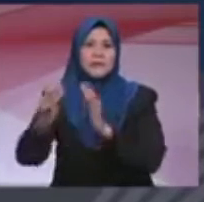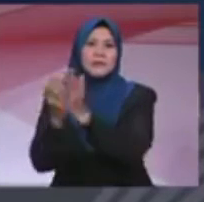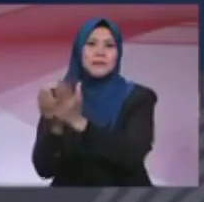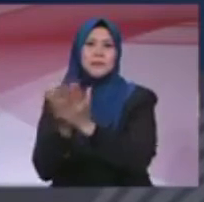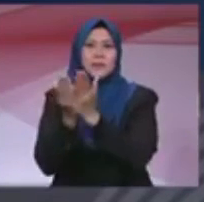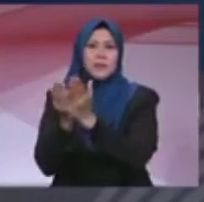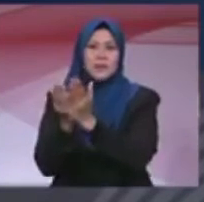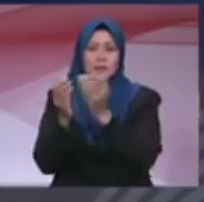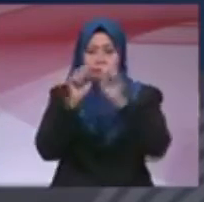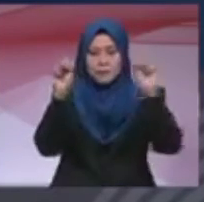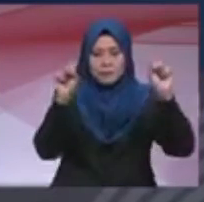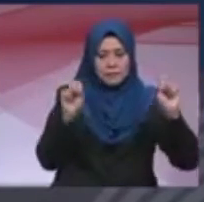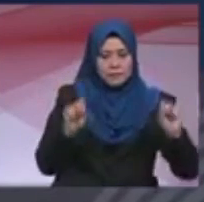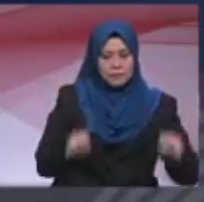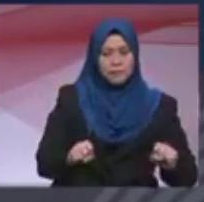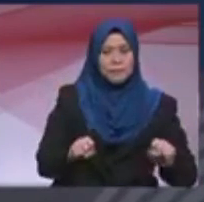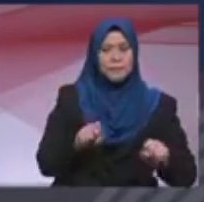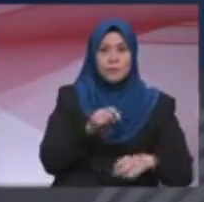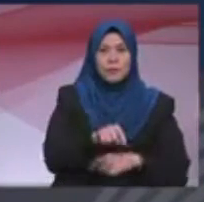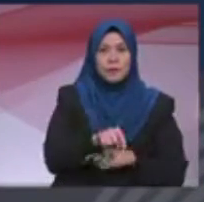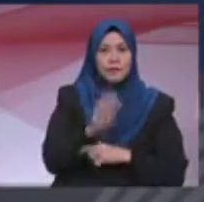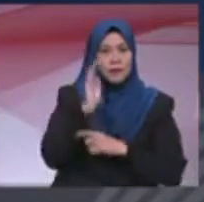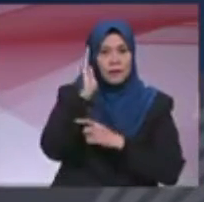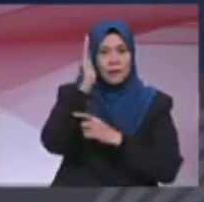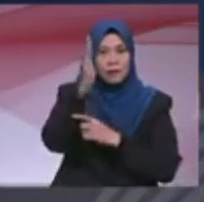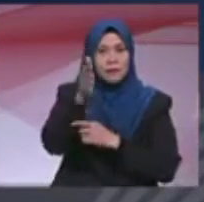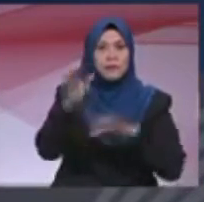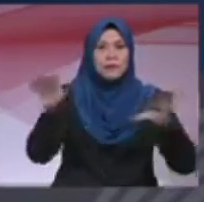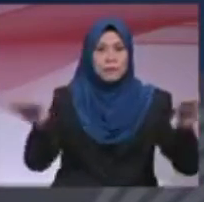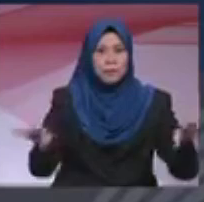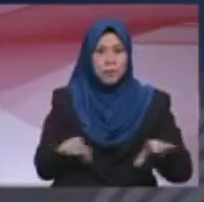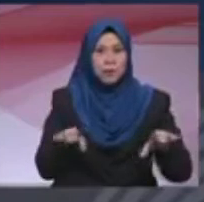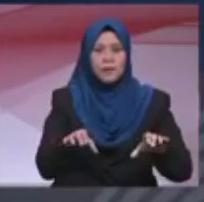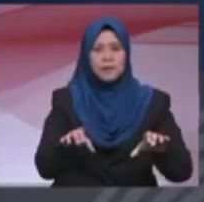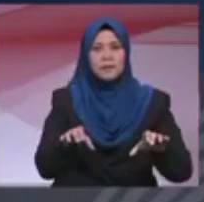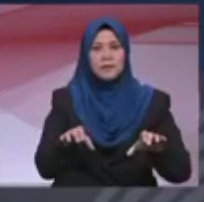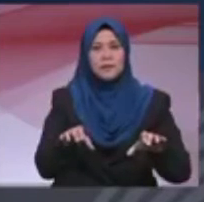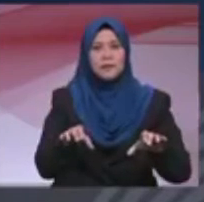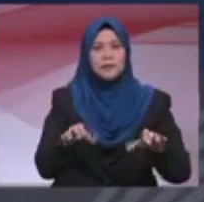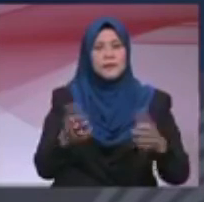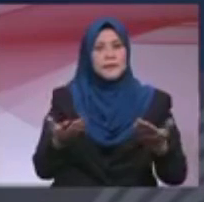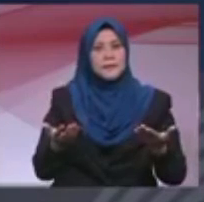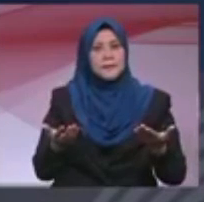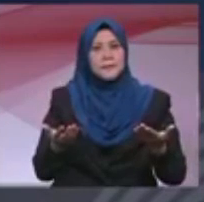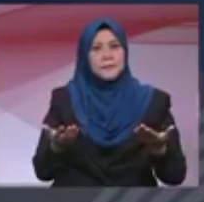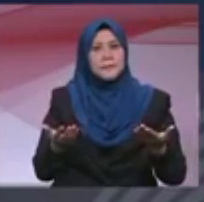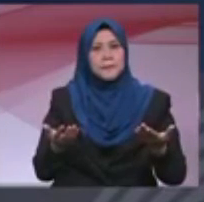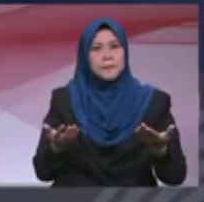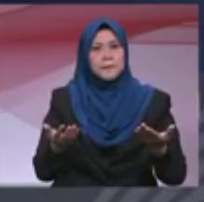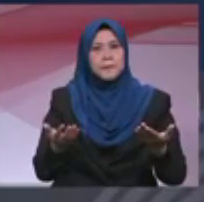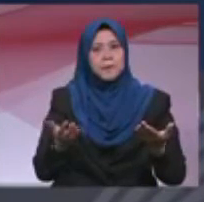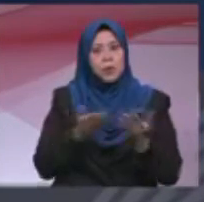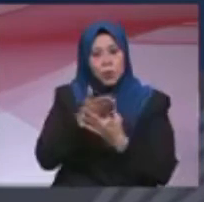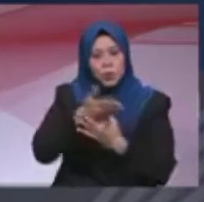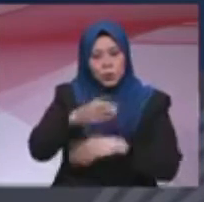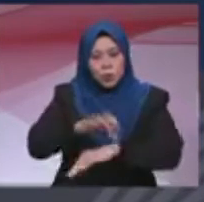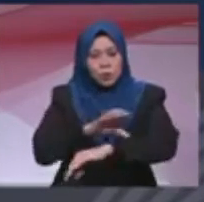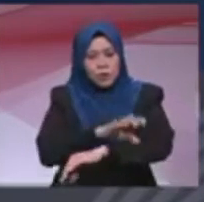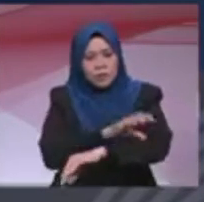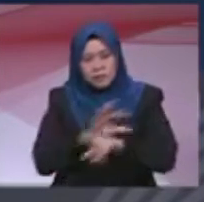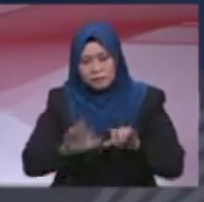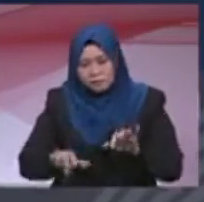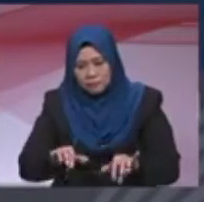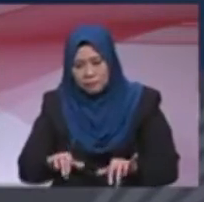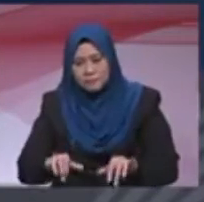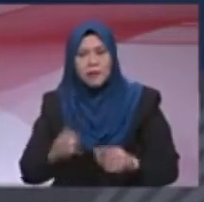mana sistem itu mereka akan melakukannya, melakukan taksiran tersebut sama ada melalui komputer